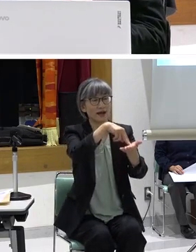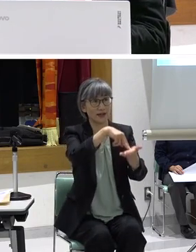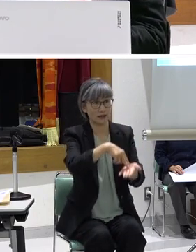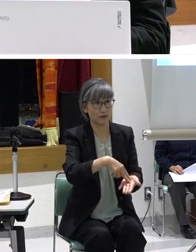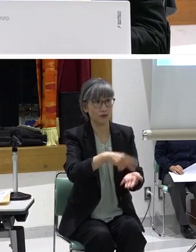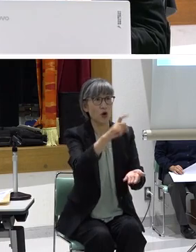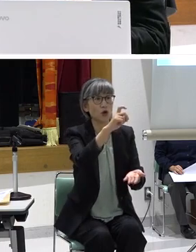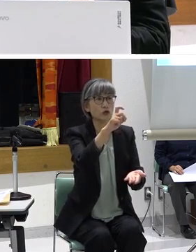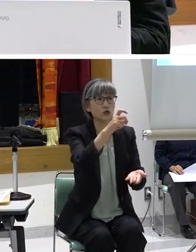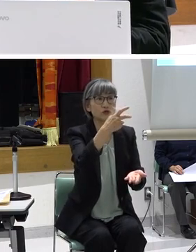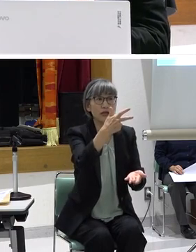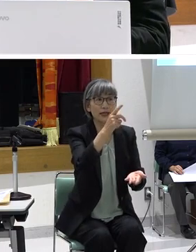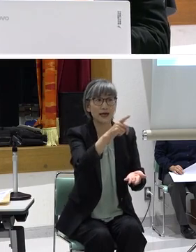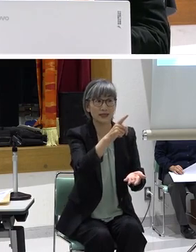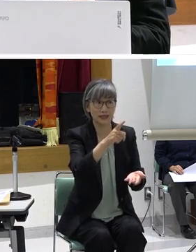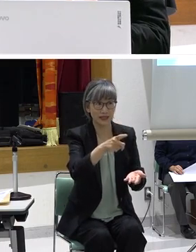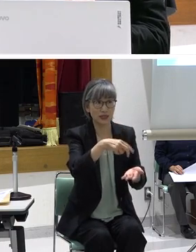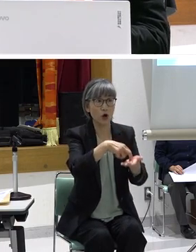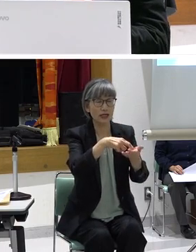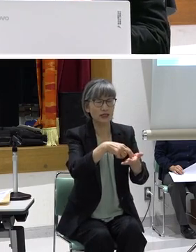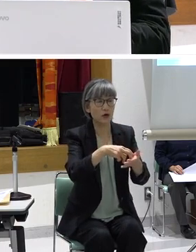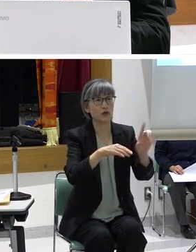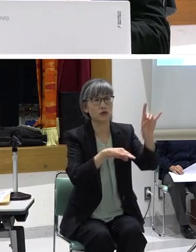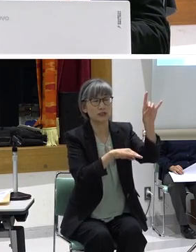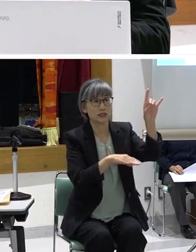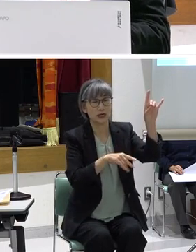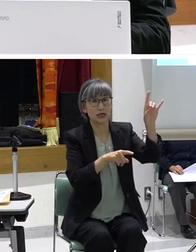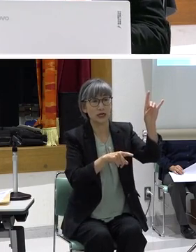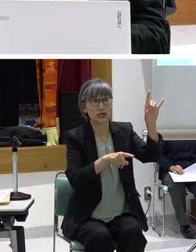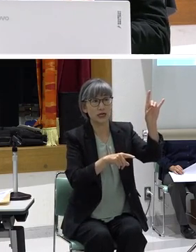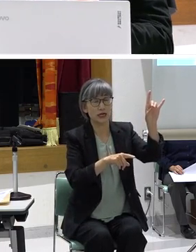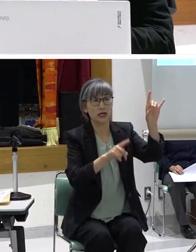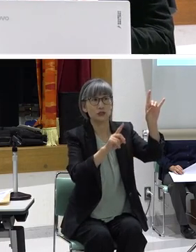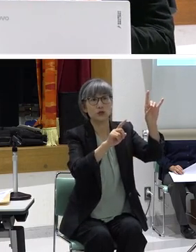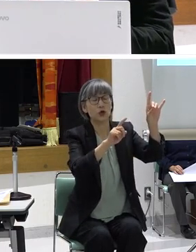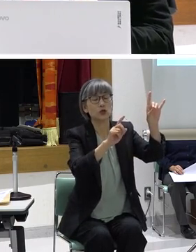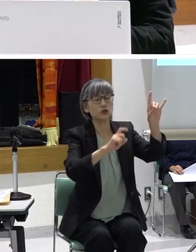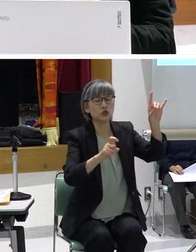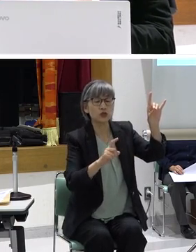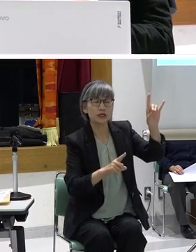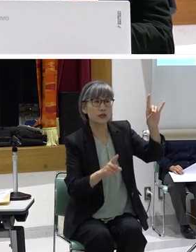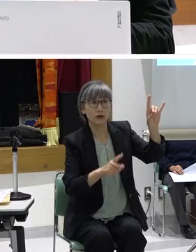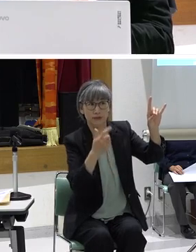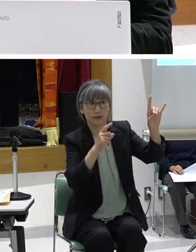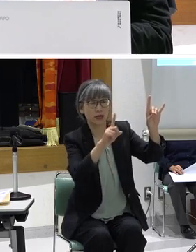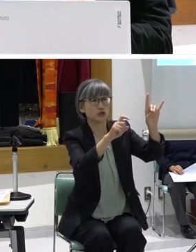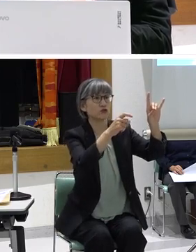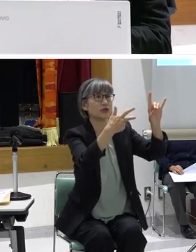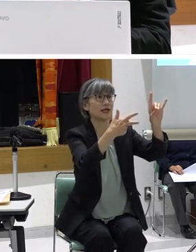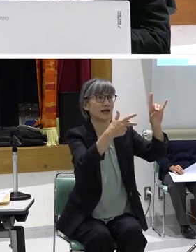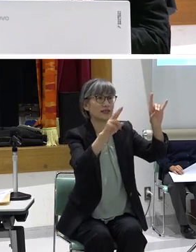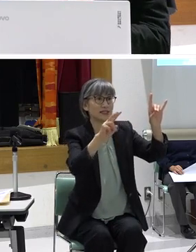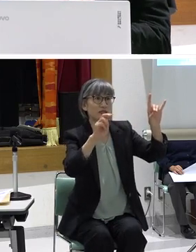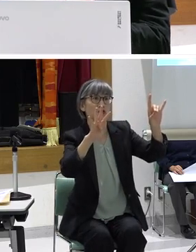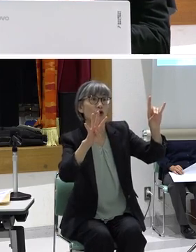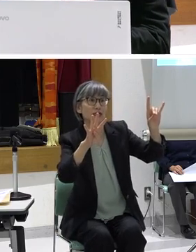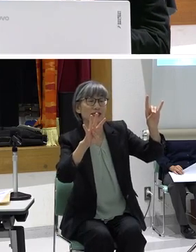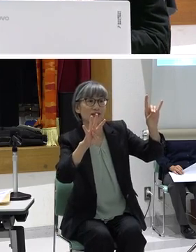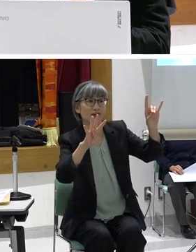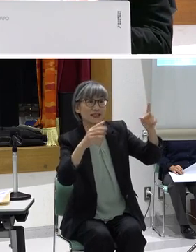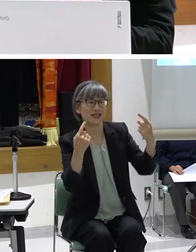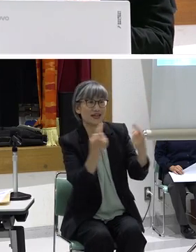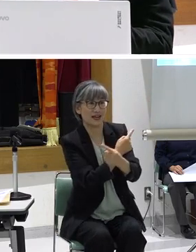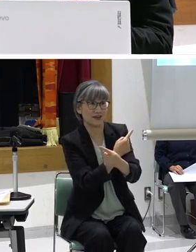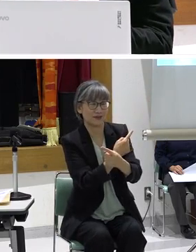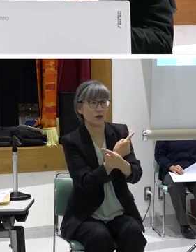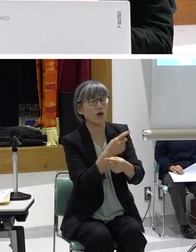うのが、国の基準ですけど、17人乗りや24人乗りとかね。カームダウンルームをちゃんと